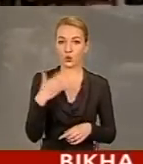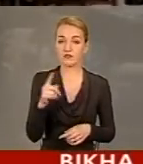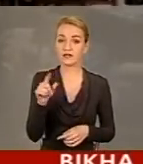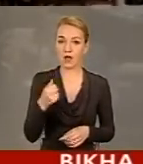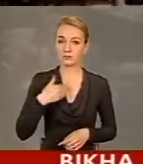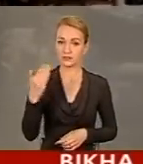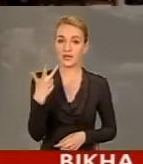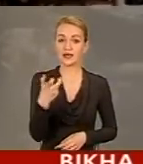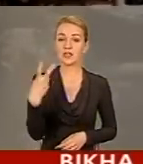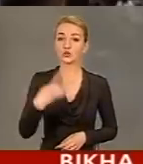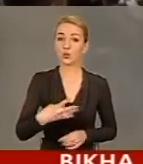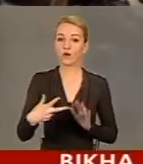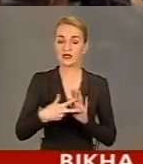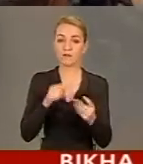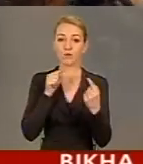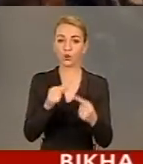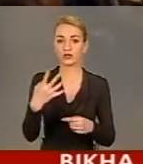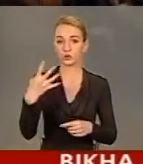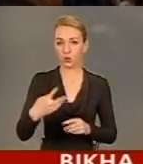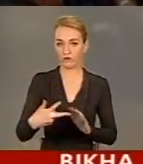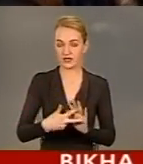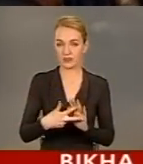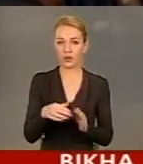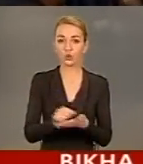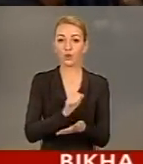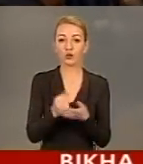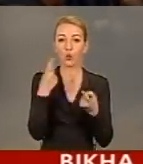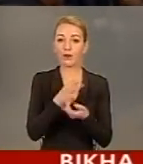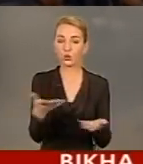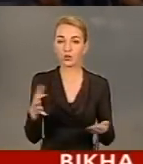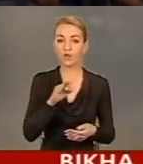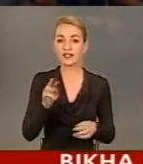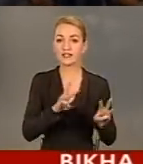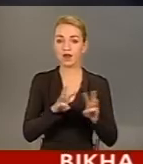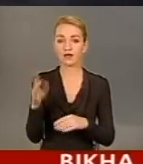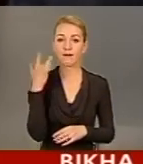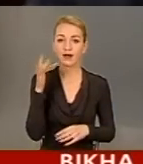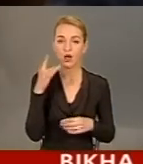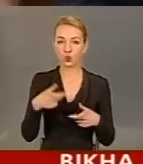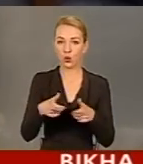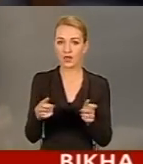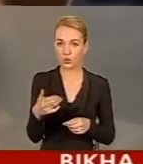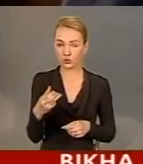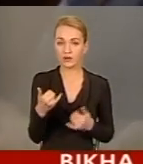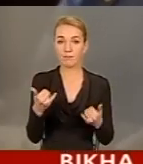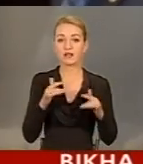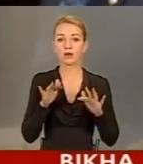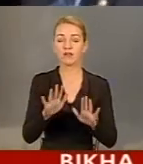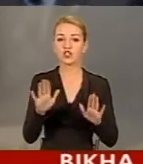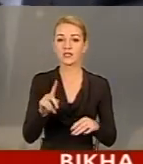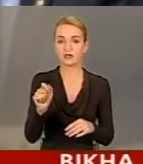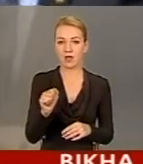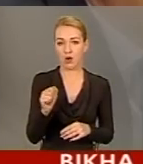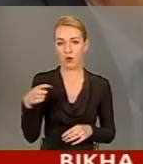проголосували 348, проти 48. Документ оприлюднив офіційний сайт американського конгресу. Тепер справа лише за